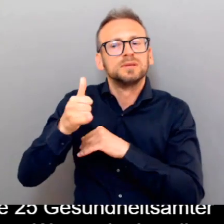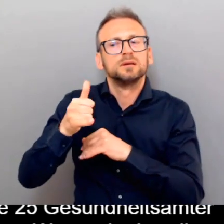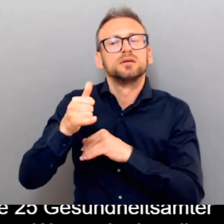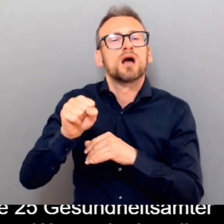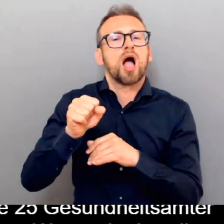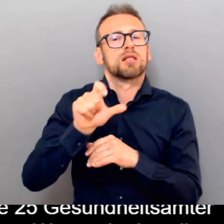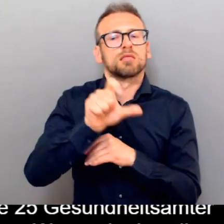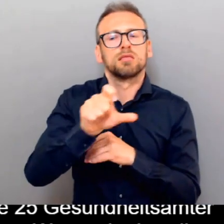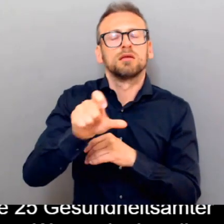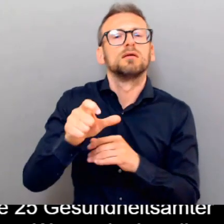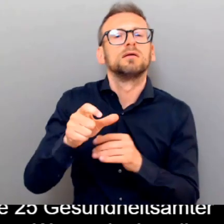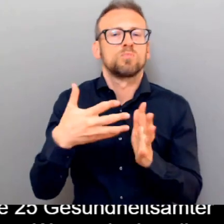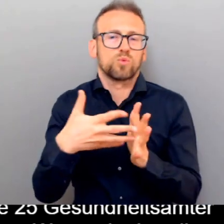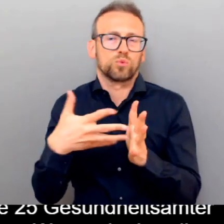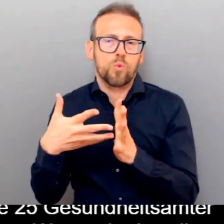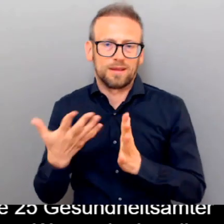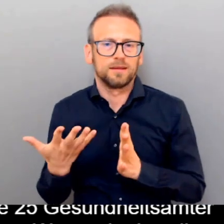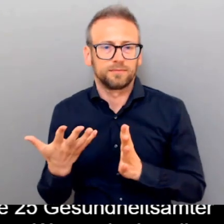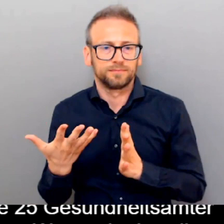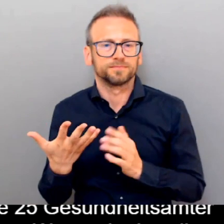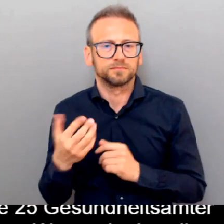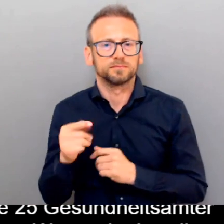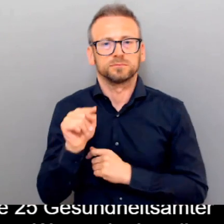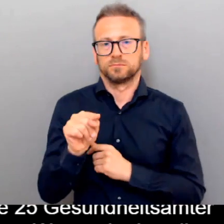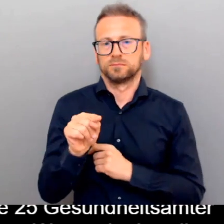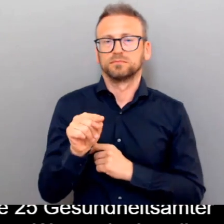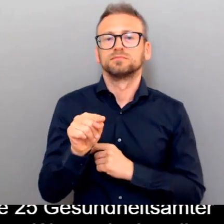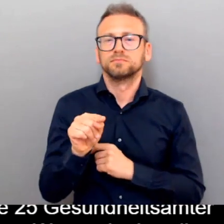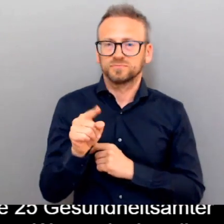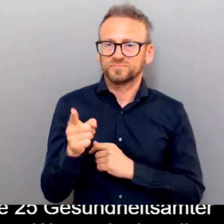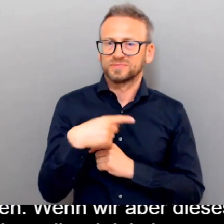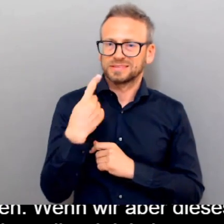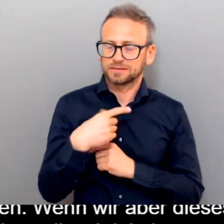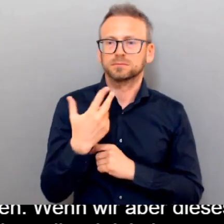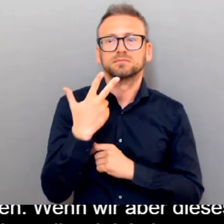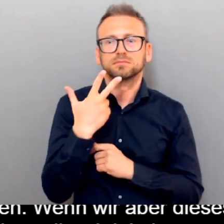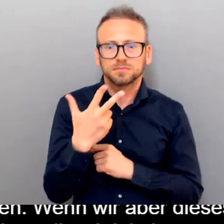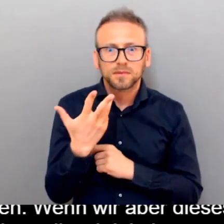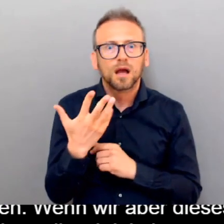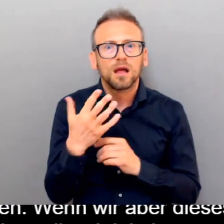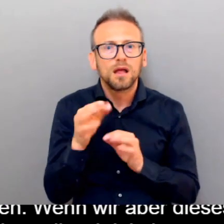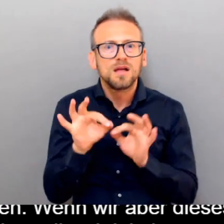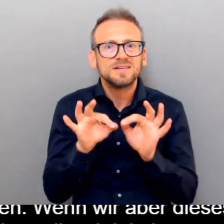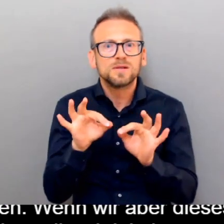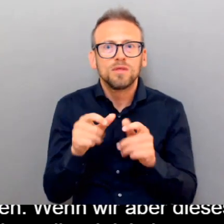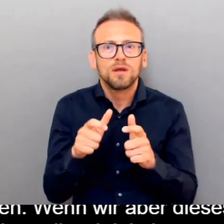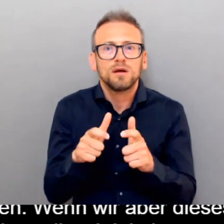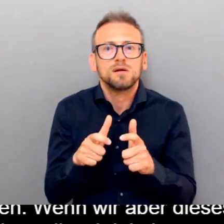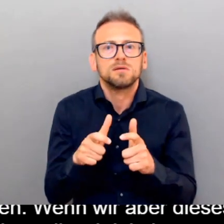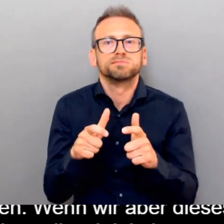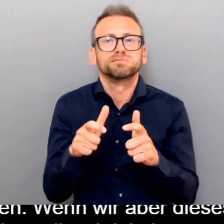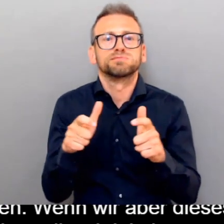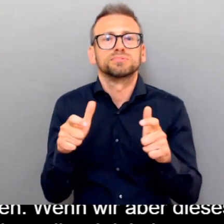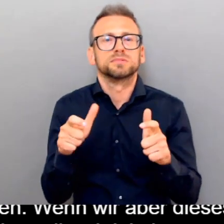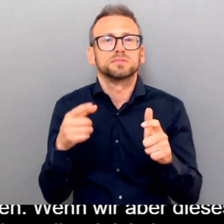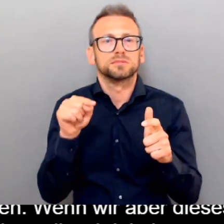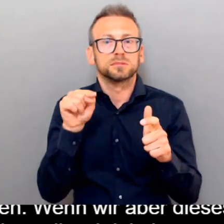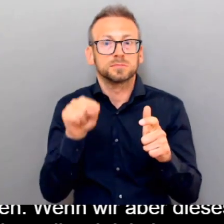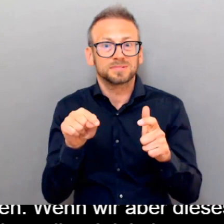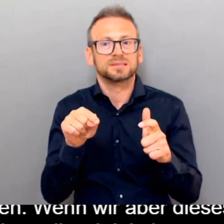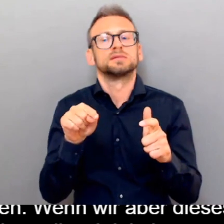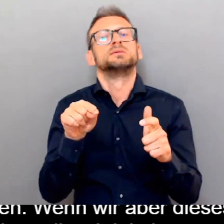Einschränkungen für alle treffen zu müssen. Aber das ist eben, glaube ich, da ganz, ganz wichtig, dass vor Ort dann hier gut gearbeitet wird.